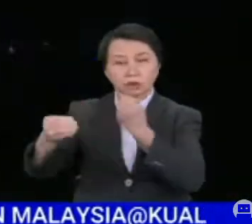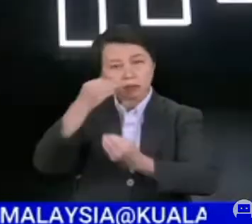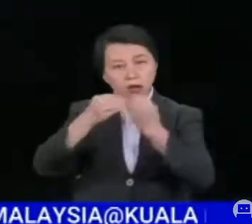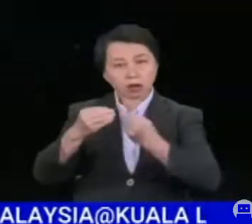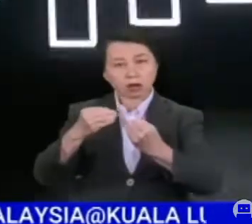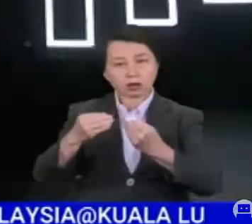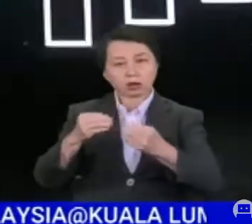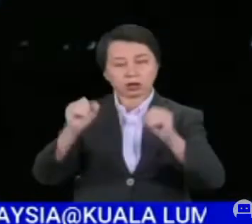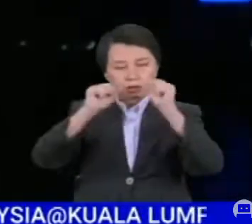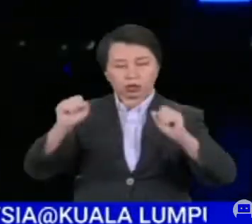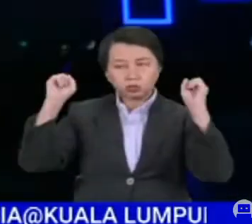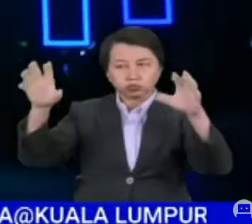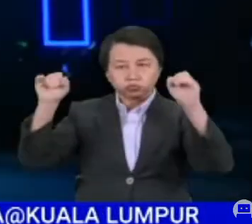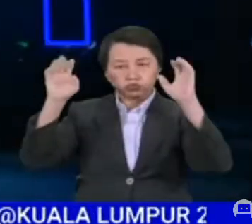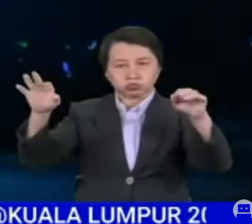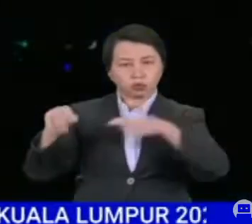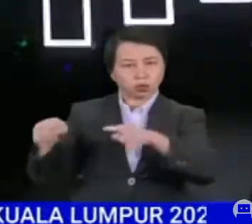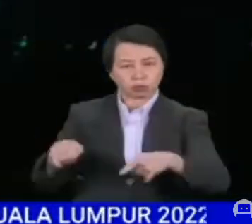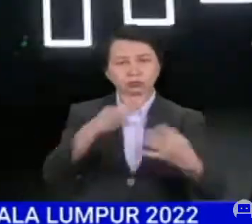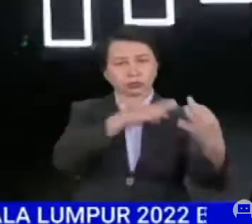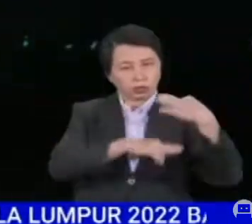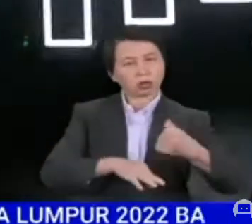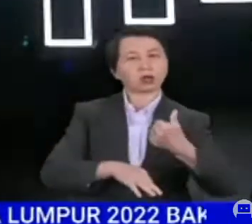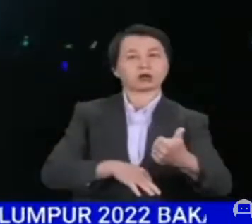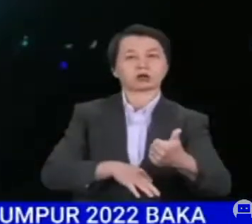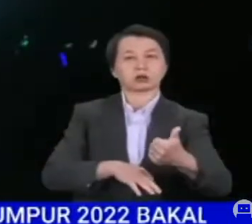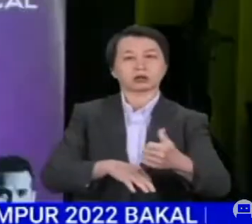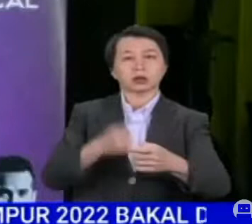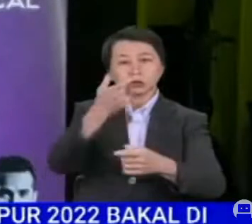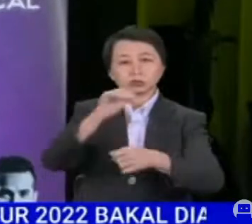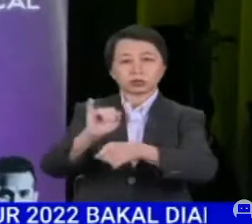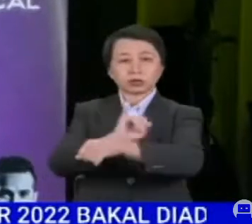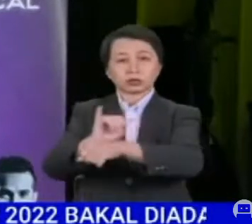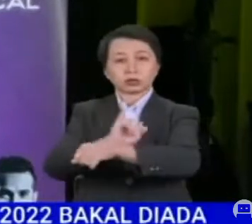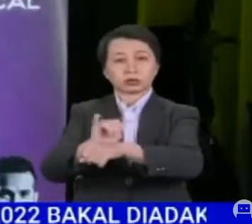sound system, lighting dan sebagainya. Sebab industri kita ni,